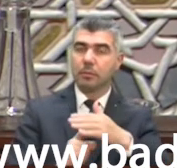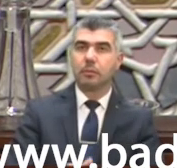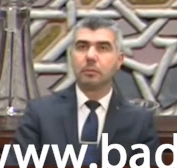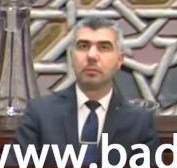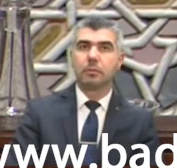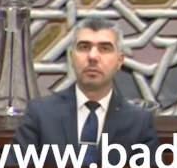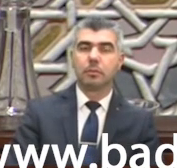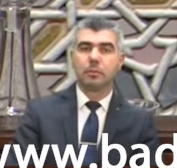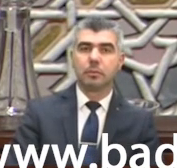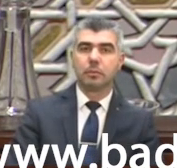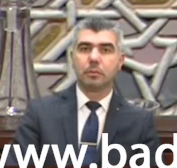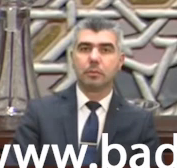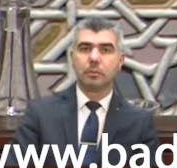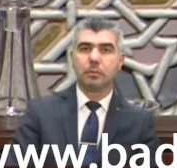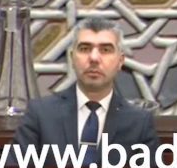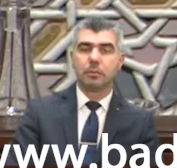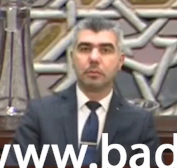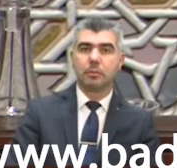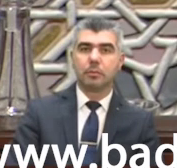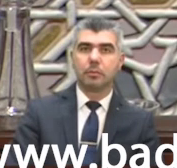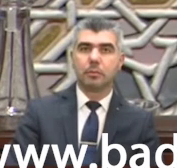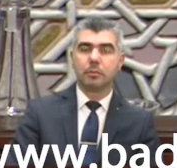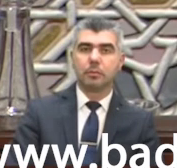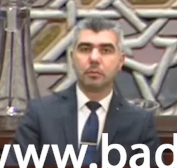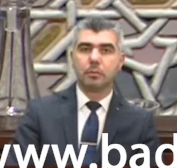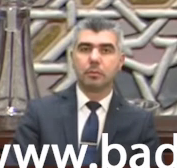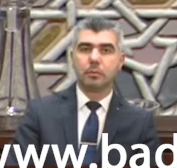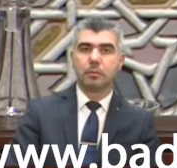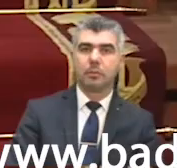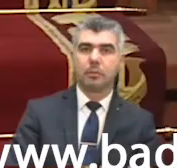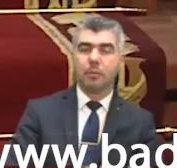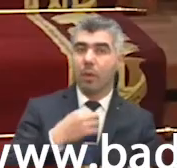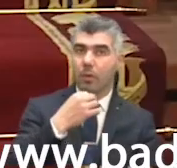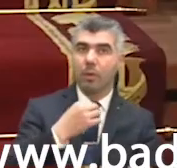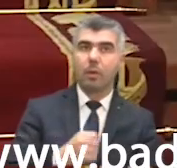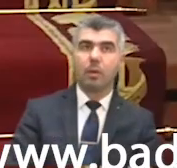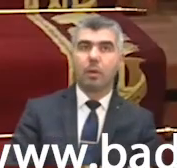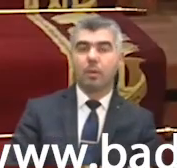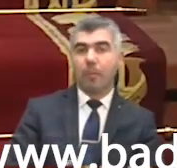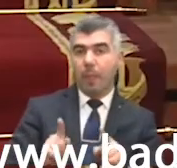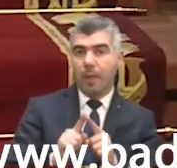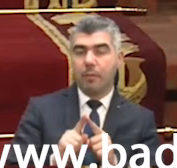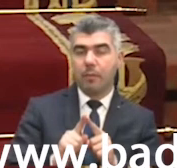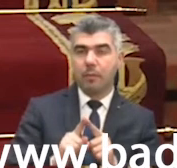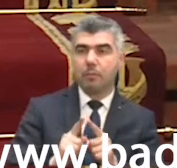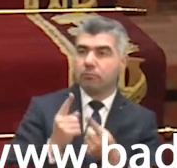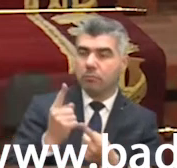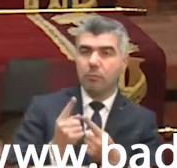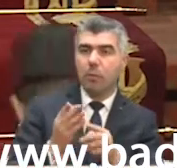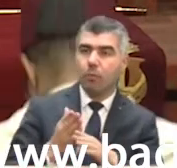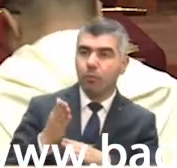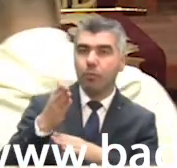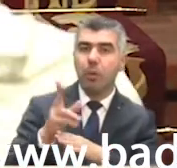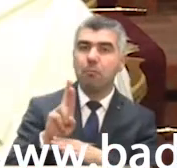أنا ما قلتش كملت. تفضل واش. تمت مقاطعتي. حنا ملي كتكون في واحد النشاط ملكي ولا شي